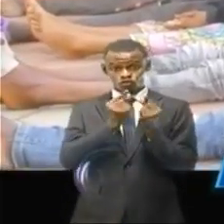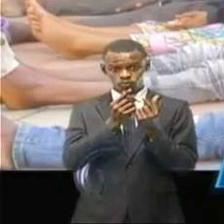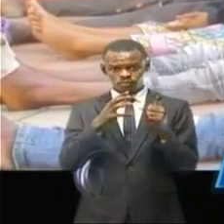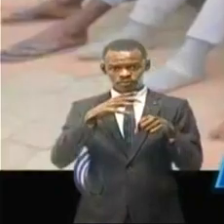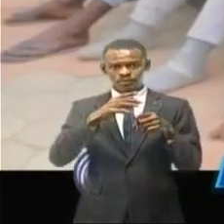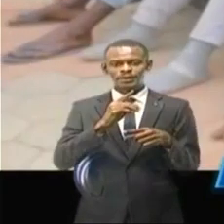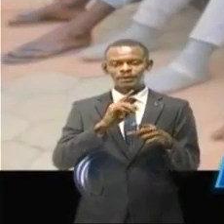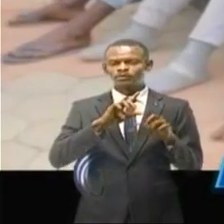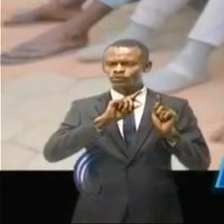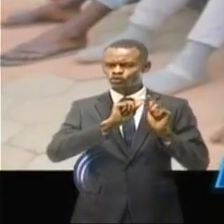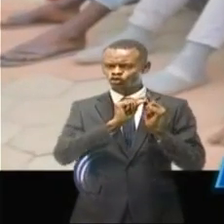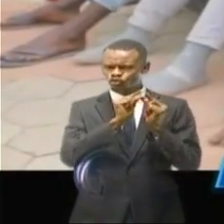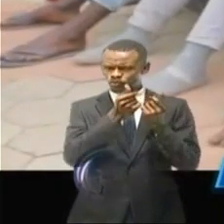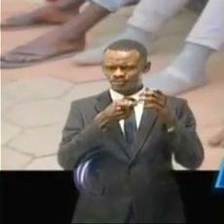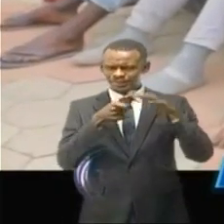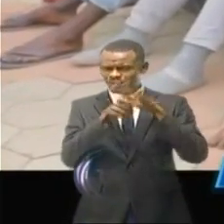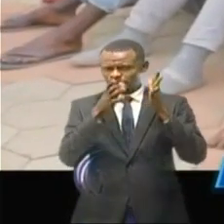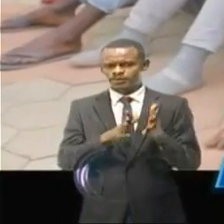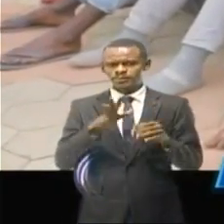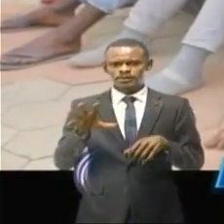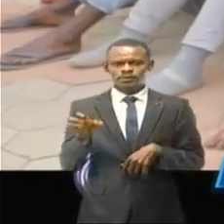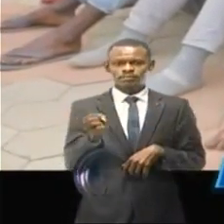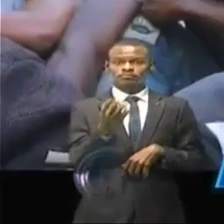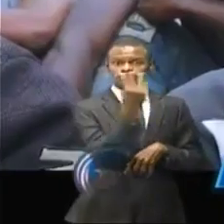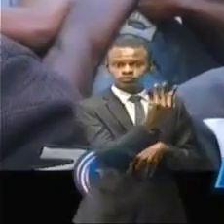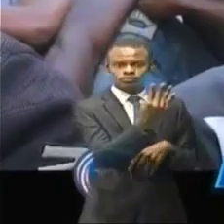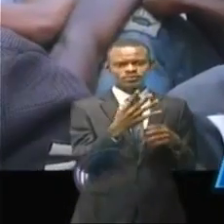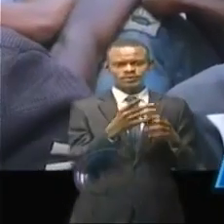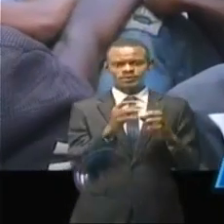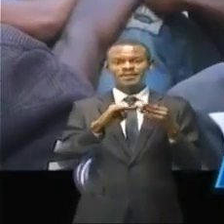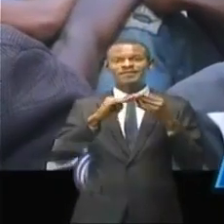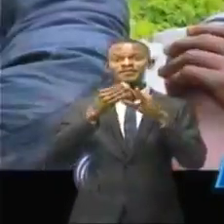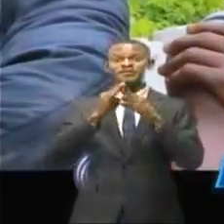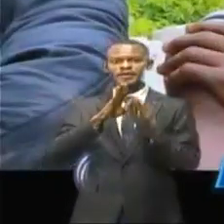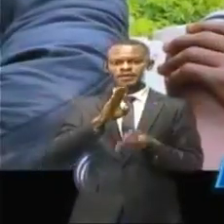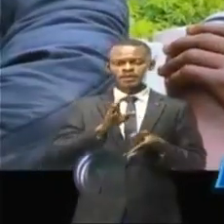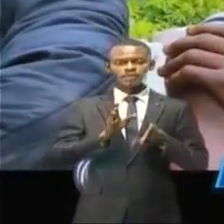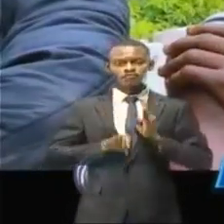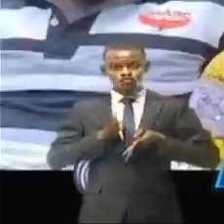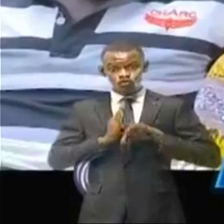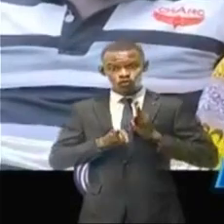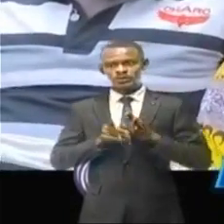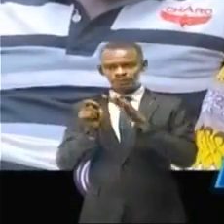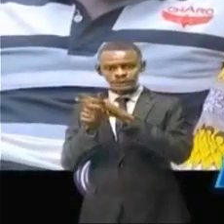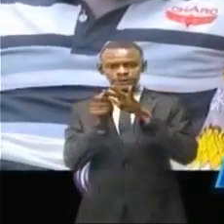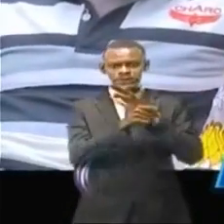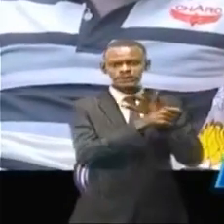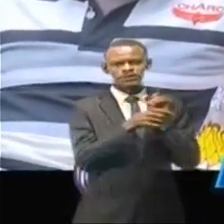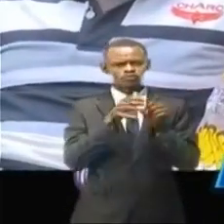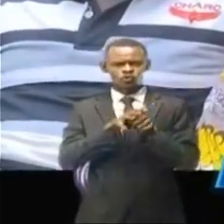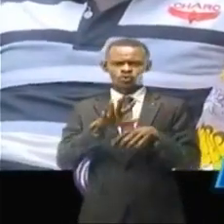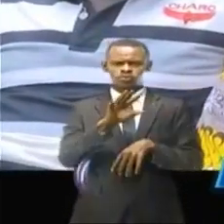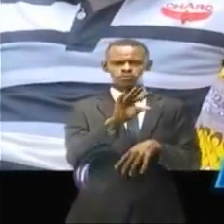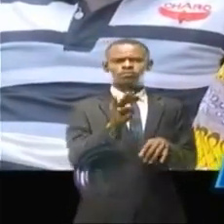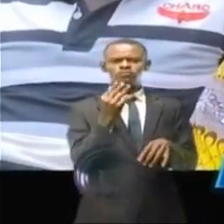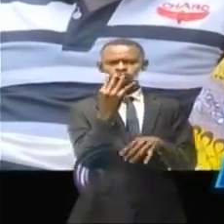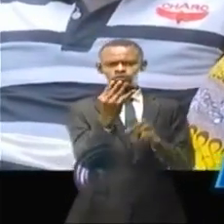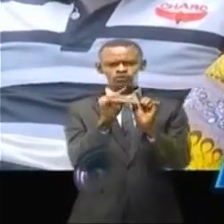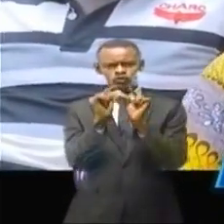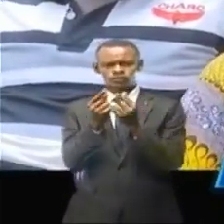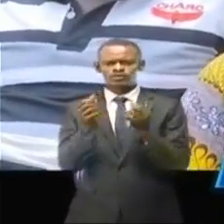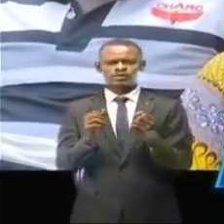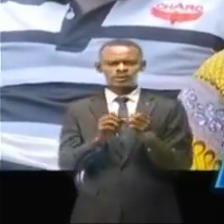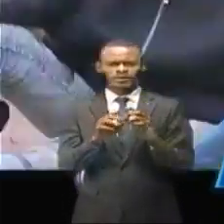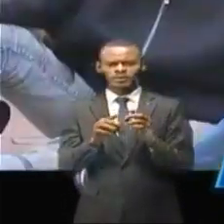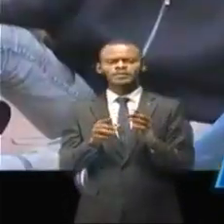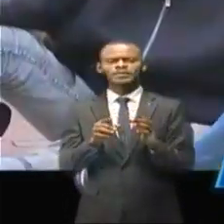femmes auteurs de plusieurs crimes graves dans la ville de Bounia, la zone de commandant Mambasa. Le deuxième est celui des trafiquants